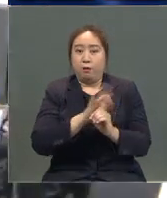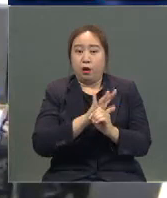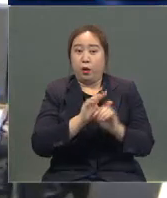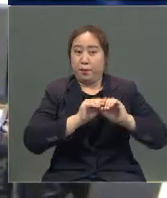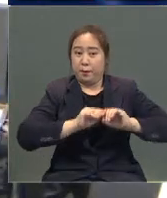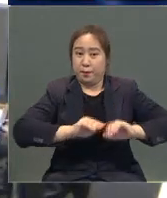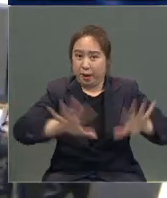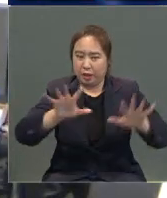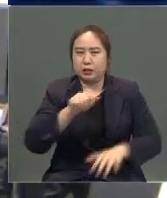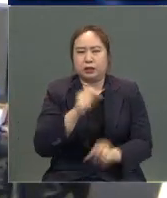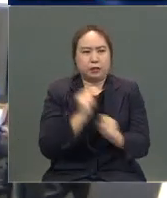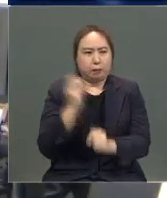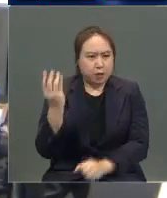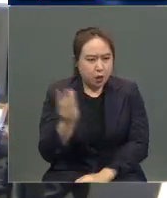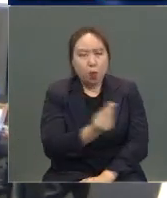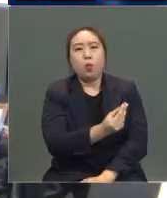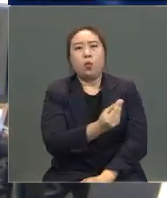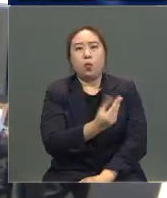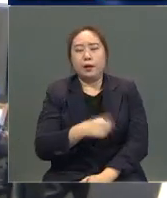ทางด้านสินเชื่อของสถาบันการเงินอันอาจกระทบต่อเสถียรภาพของระบบเศรษฐกิจของประเทศซึ่งจะทำให้ปัญหาทวีความรุนแรงและญาติต่อการแก้ไขในภายหลังขณะที่การอภิปรายของสมาชิกวุฒิสภานั้นต่างชื่นชมการแก้ปัญหาการควบคุมการแพร่ระบาดโควิช19